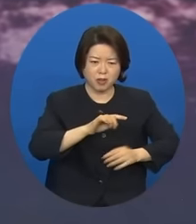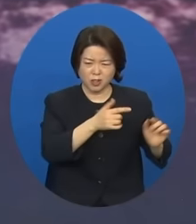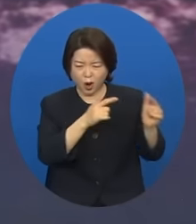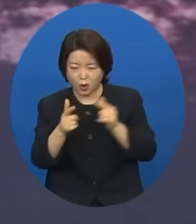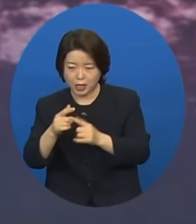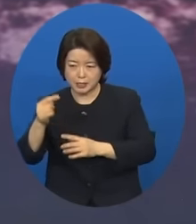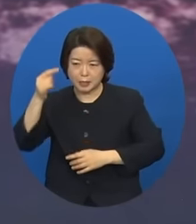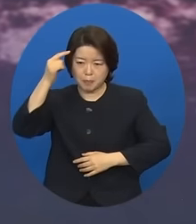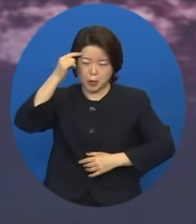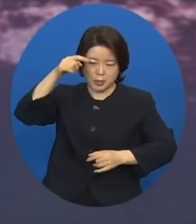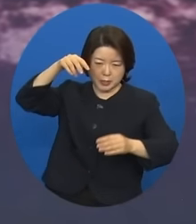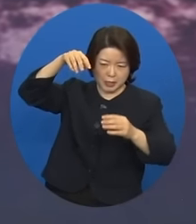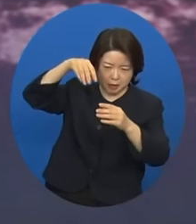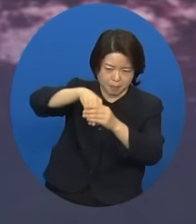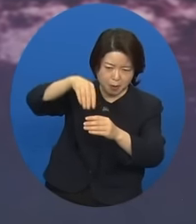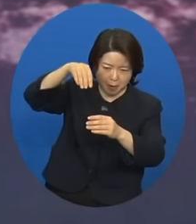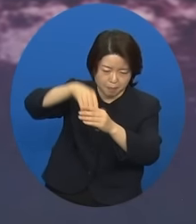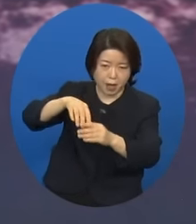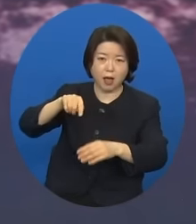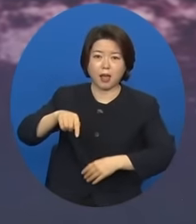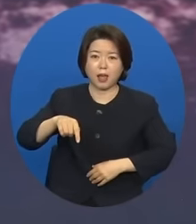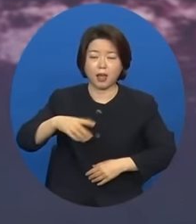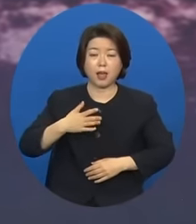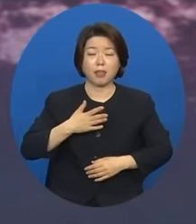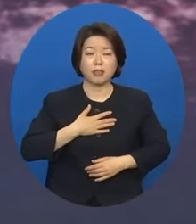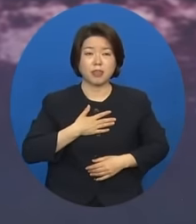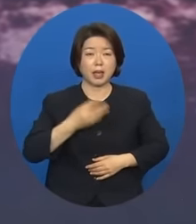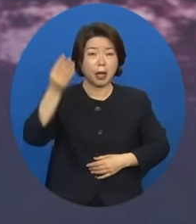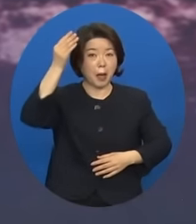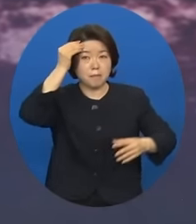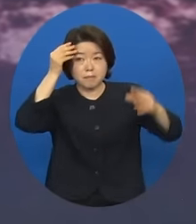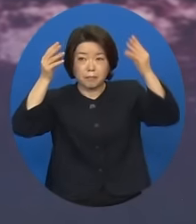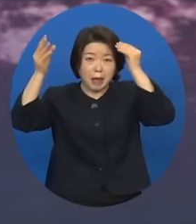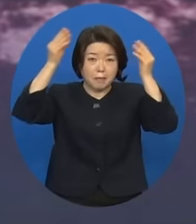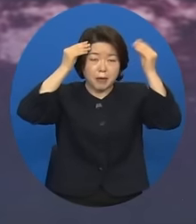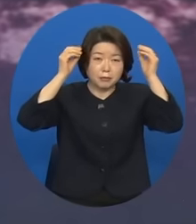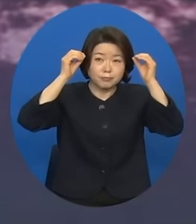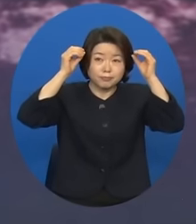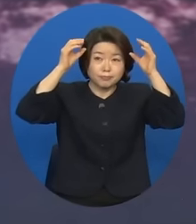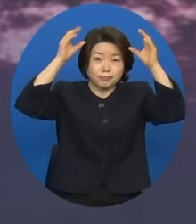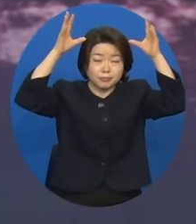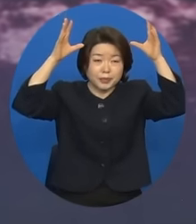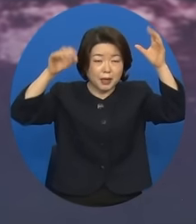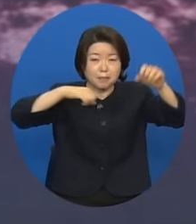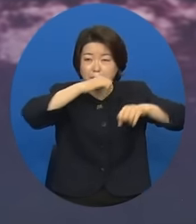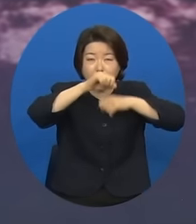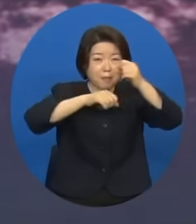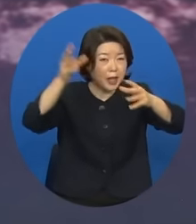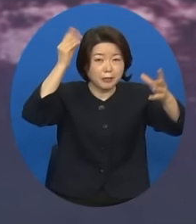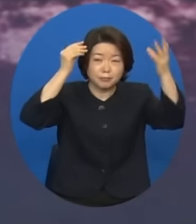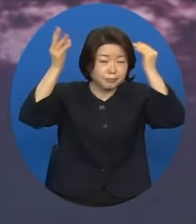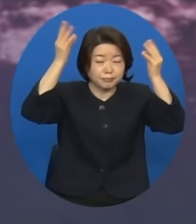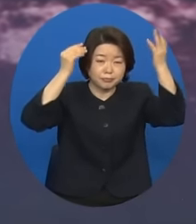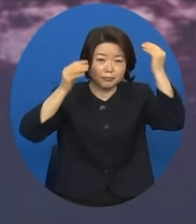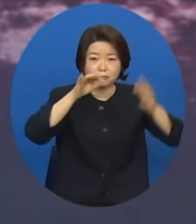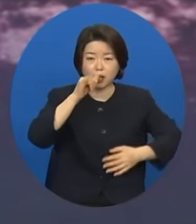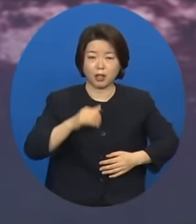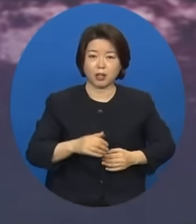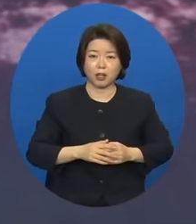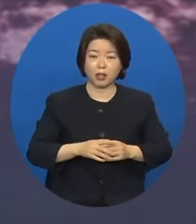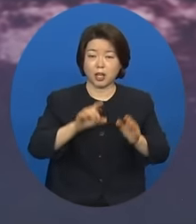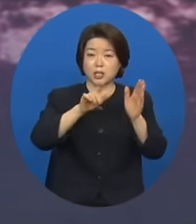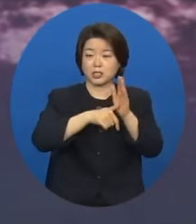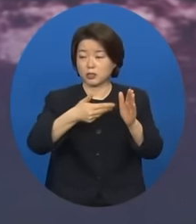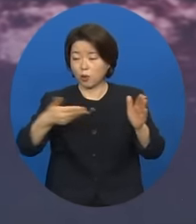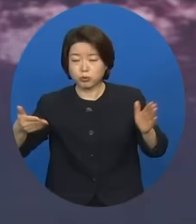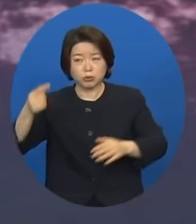심어 넣는 거예 자기 머릿속에 뭐가 들어오는지도 모르고 무분별하게 그걸 받아들이고 있어요 그 시 시간이 지나면 어떻게